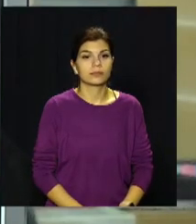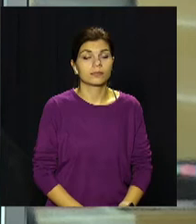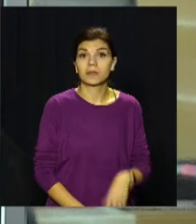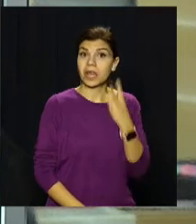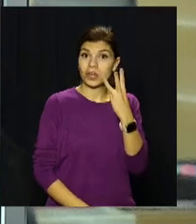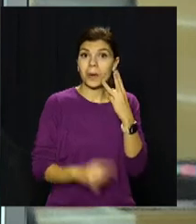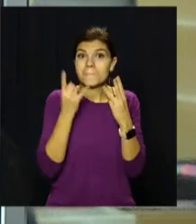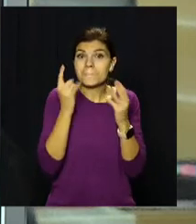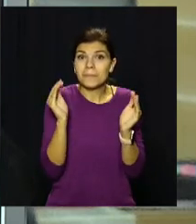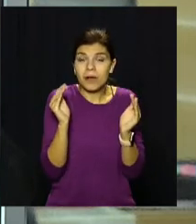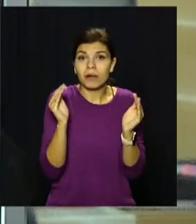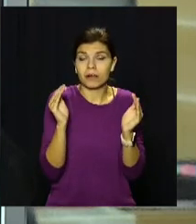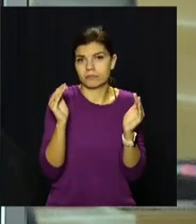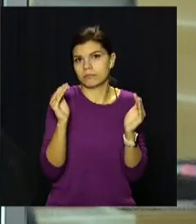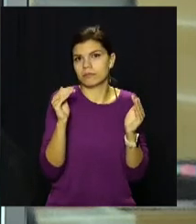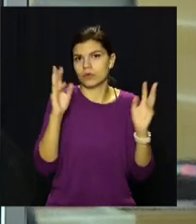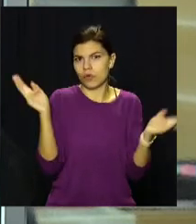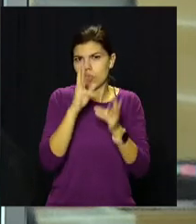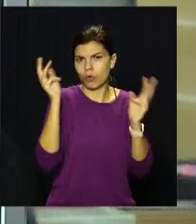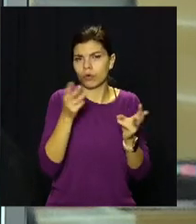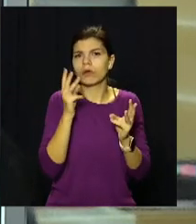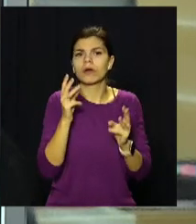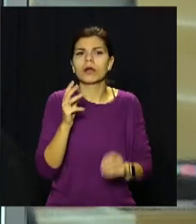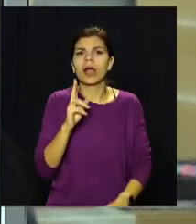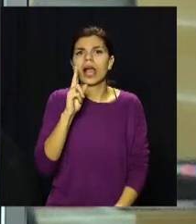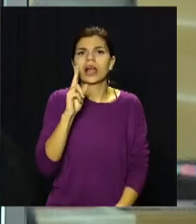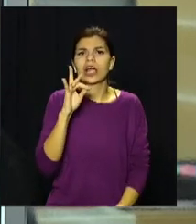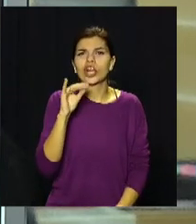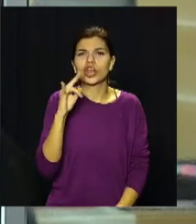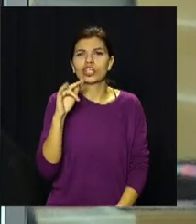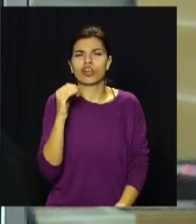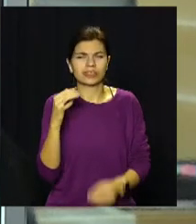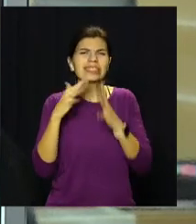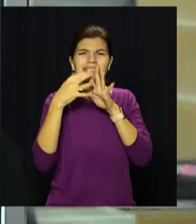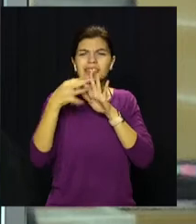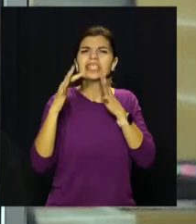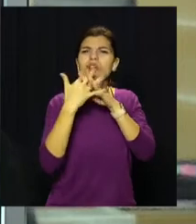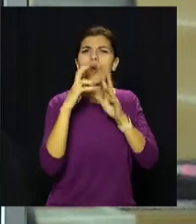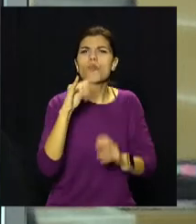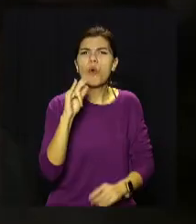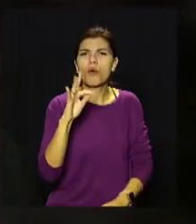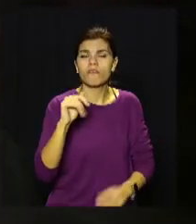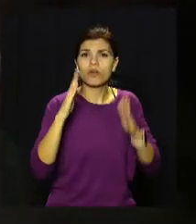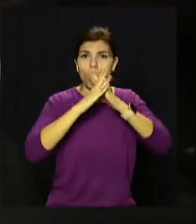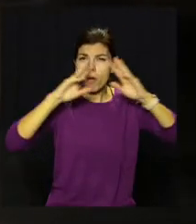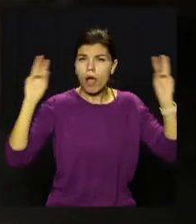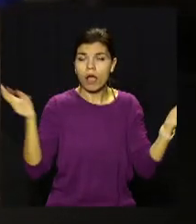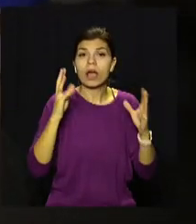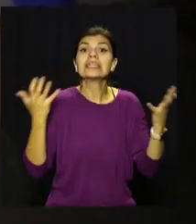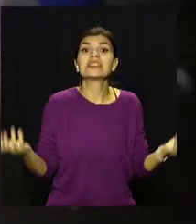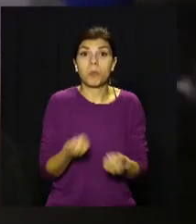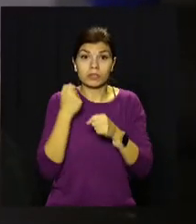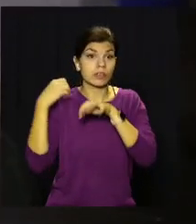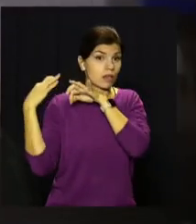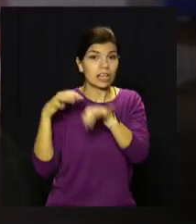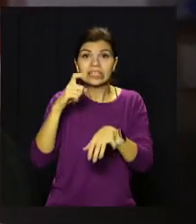Троє малюків згоріли у власному будинку. У Криничанському районі, у селі Бикове, зайнявся дім. ДСНСники приїхали на